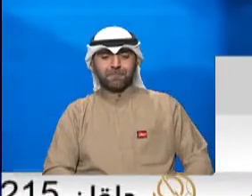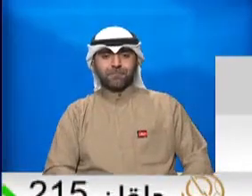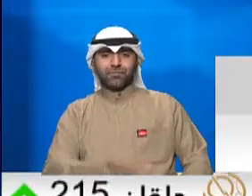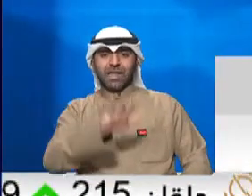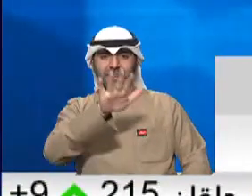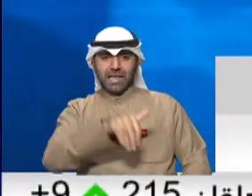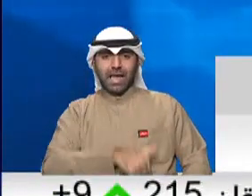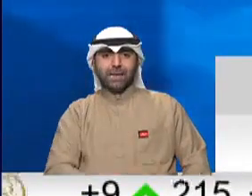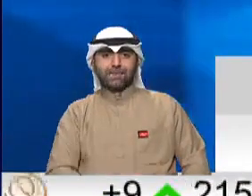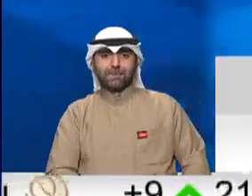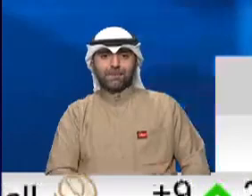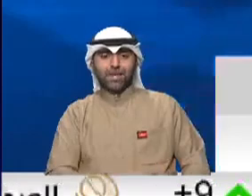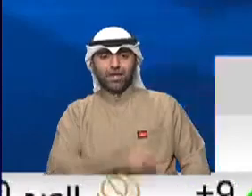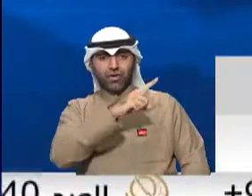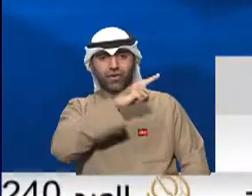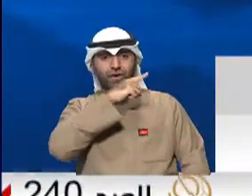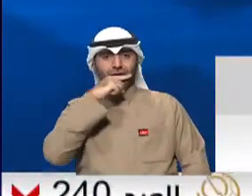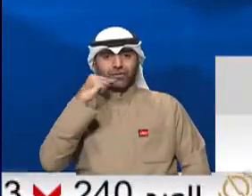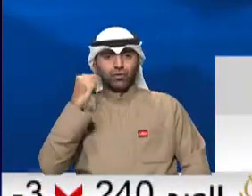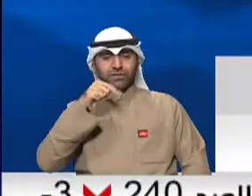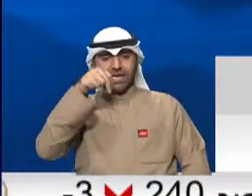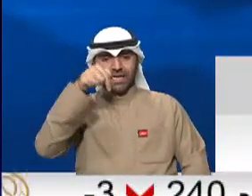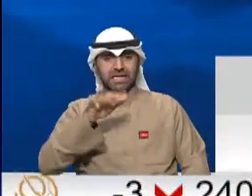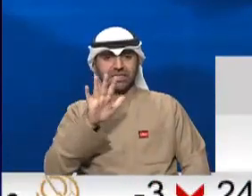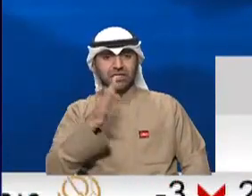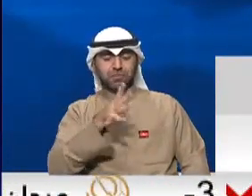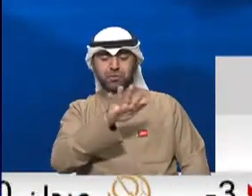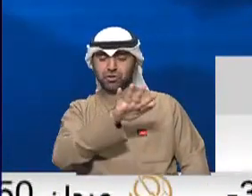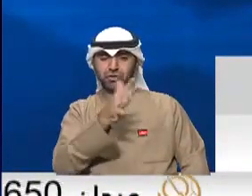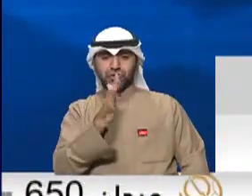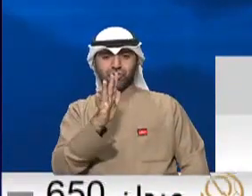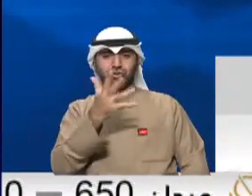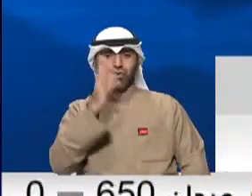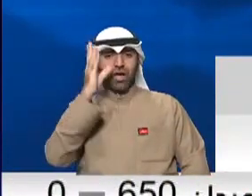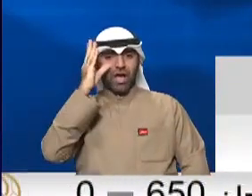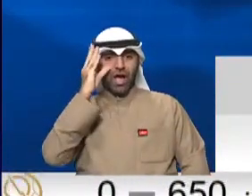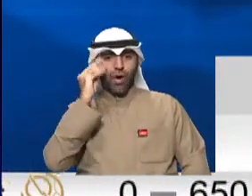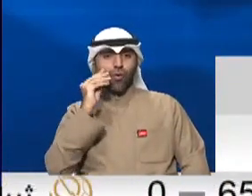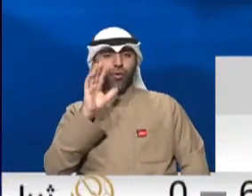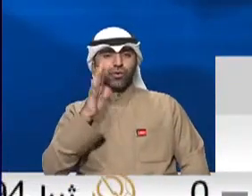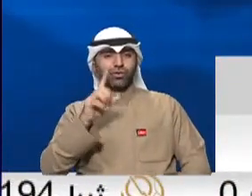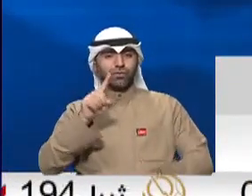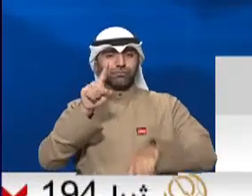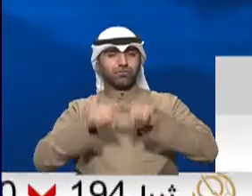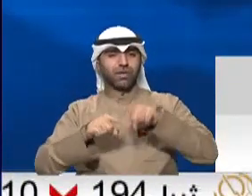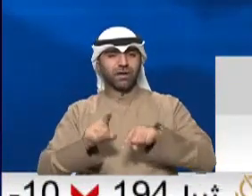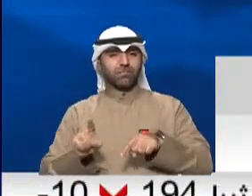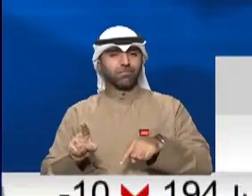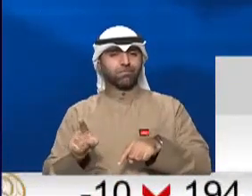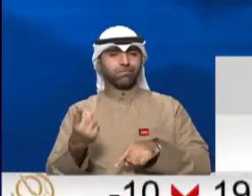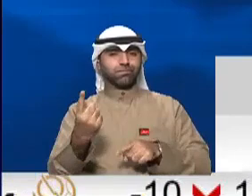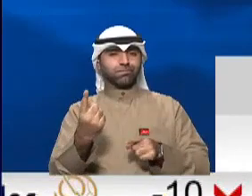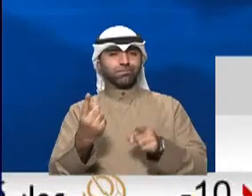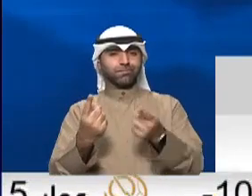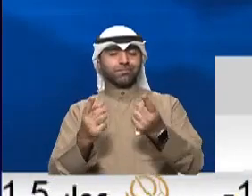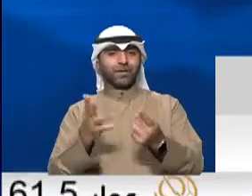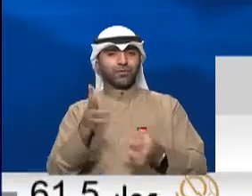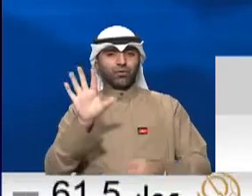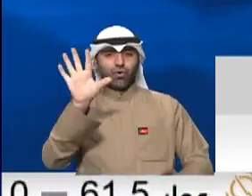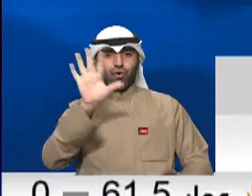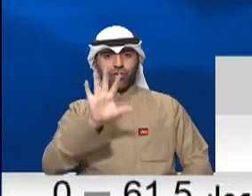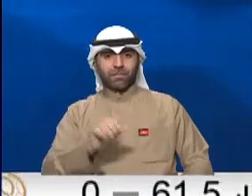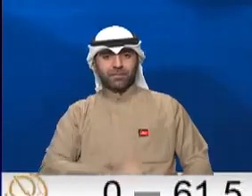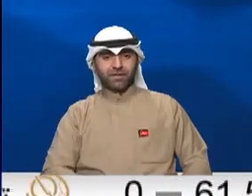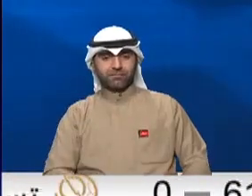يعني جميع أوراق الضغط على الغرب للخروج من هذه المعركة يعني بأقل خسائر. كان معنا الكاتب والباحث